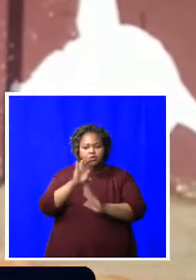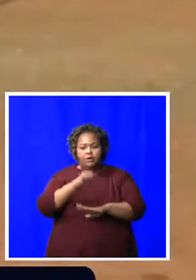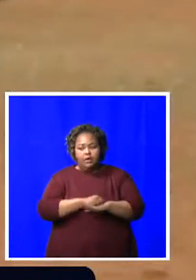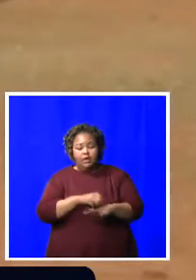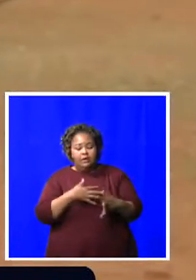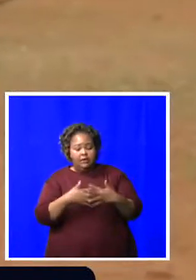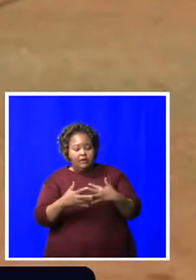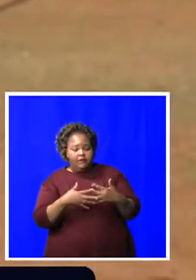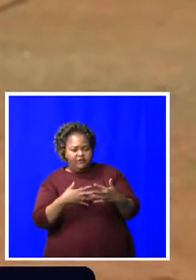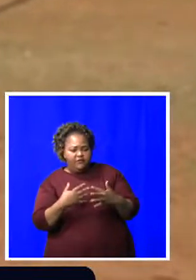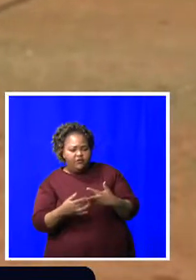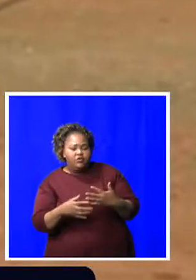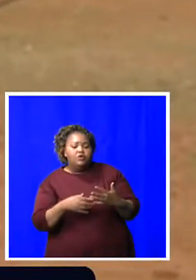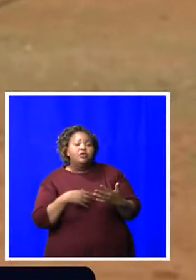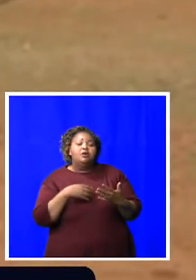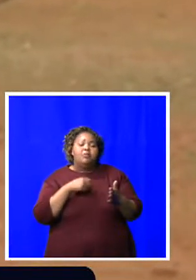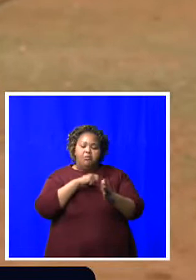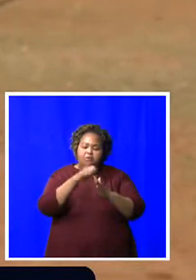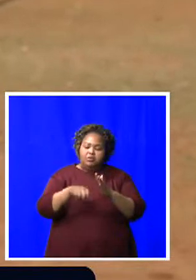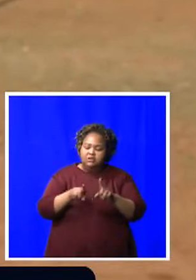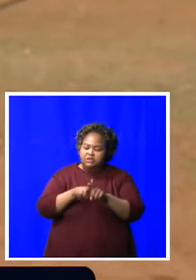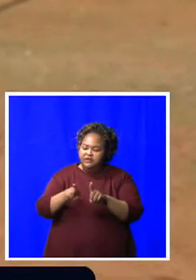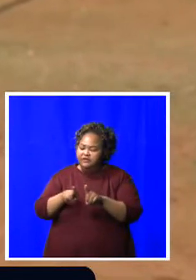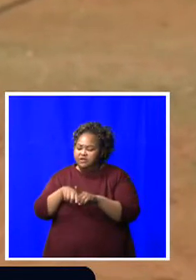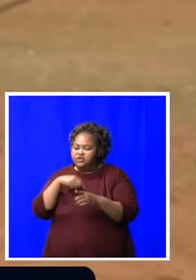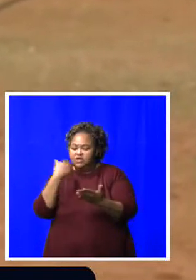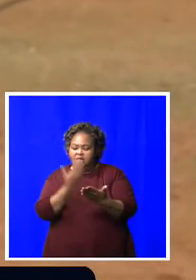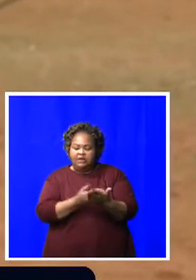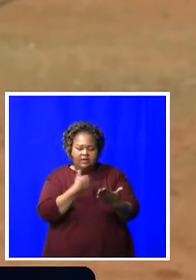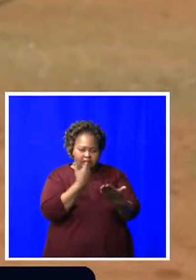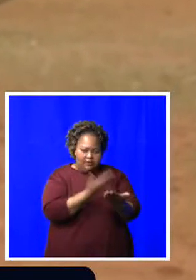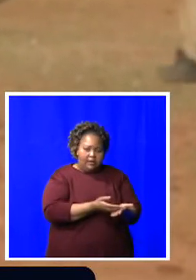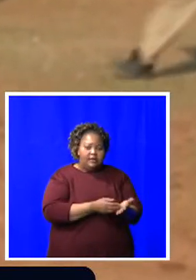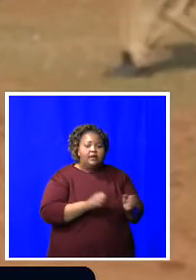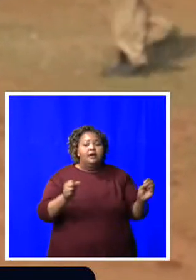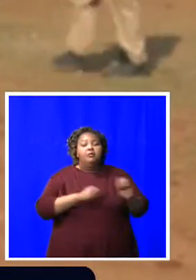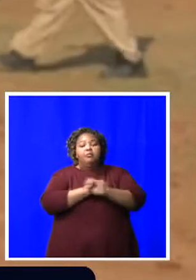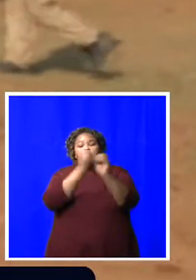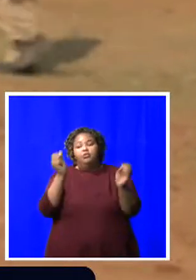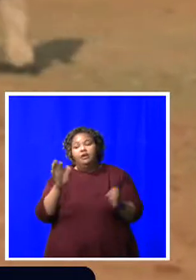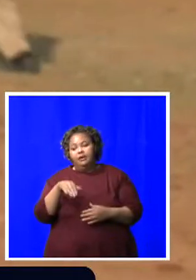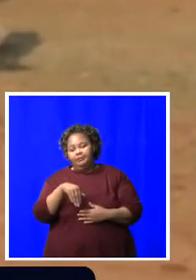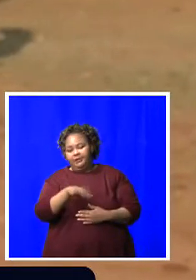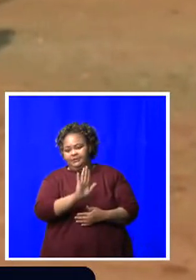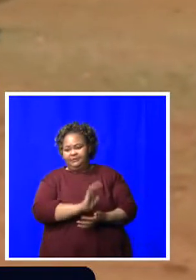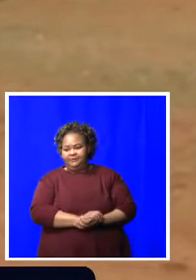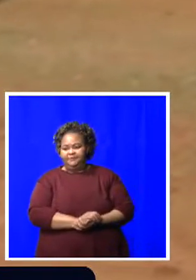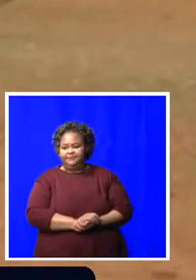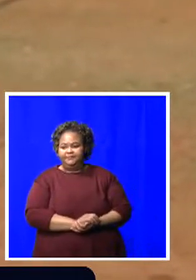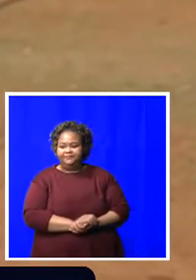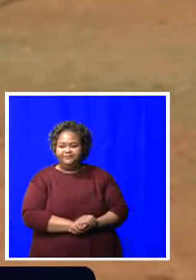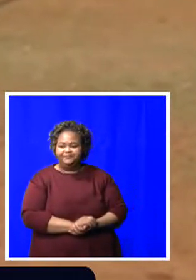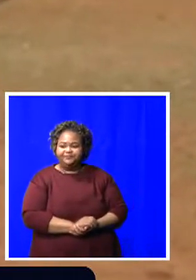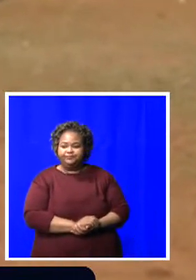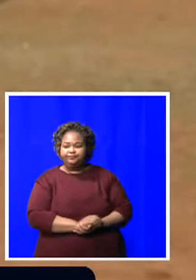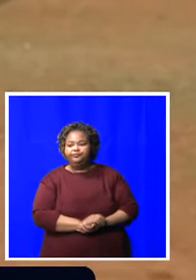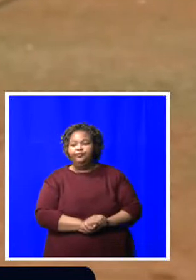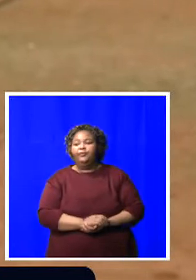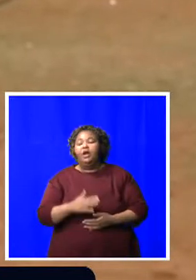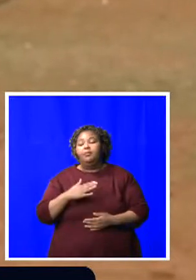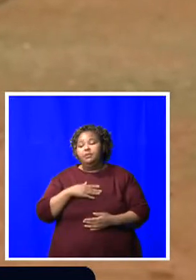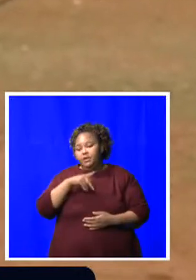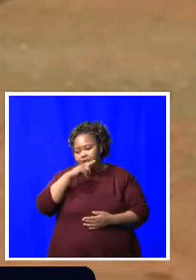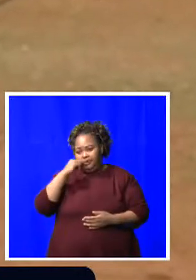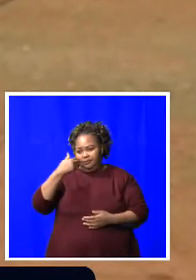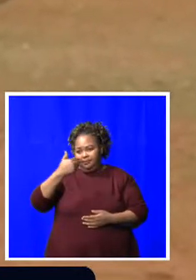yimpumelelo siwela emasimini sokungakhona akusasebenteki nalokusebenteka ngiqegetele emadolo njena ungakahlanze